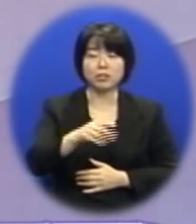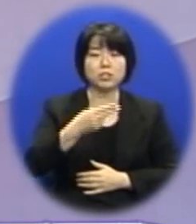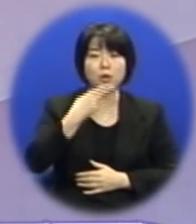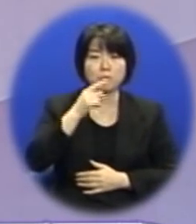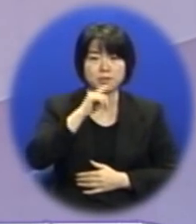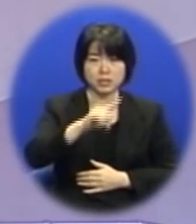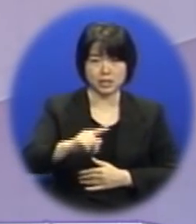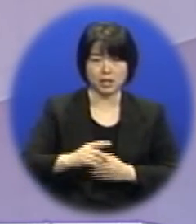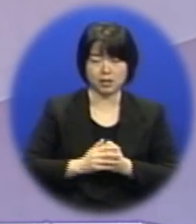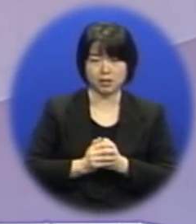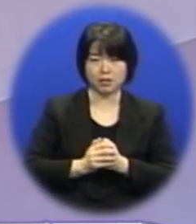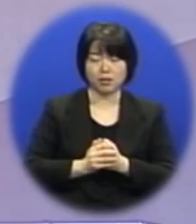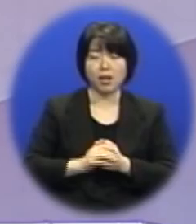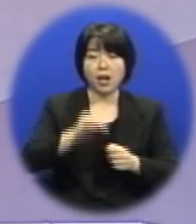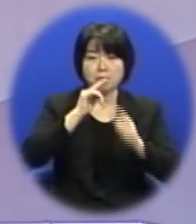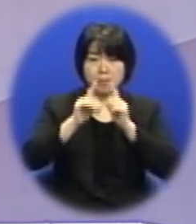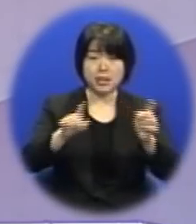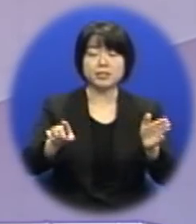말씀을 믿은 거예요.